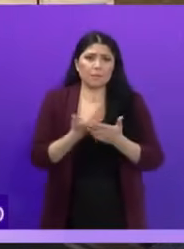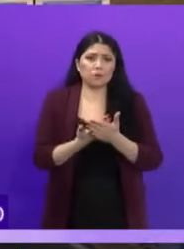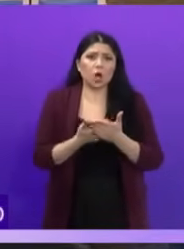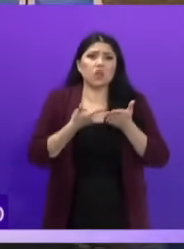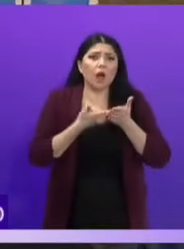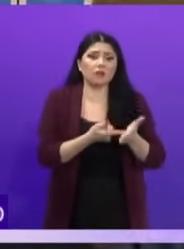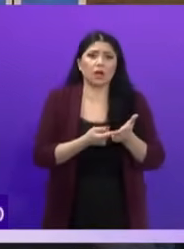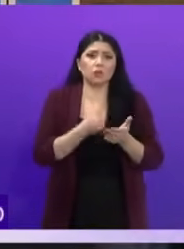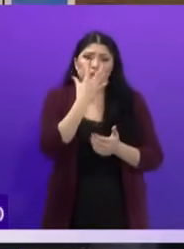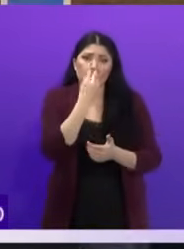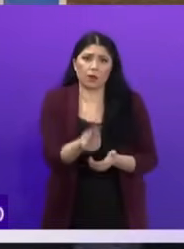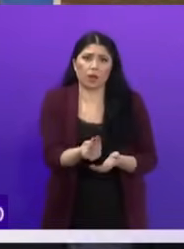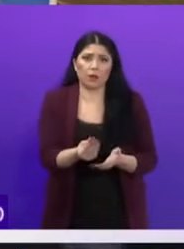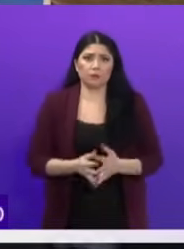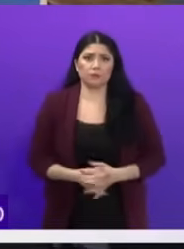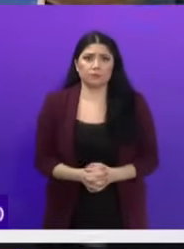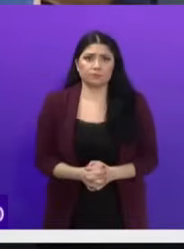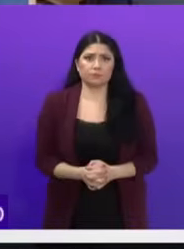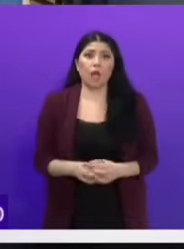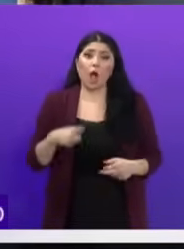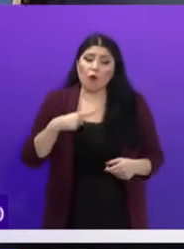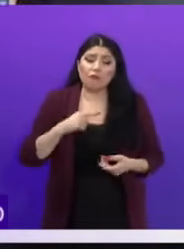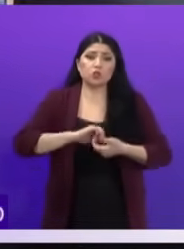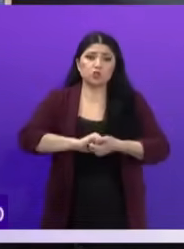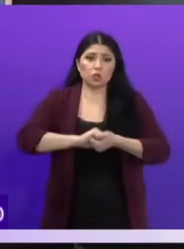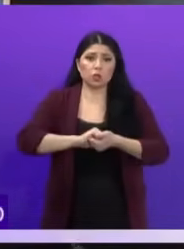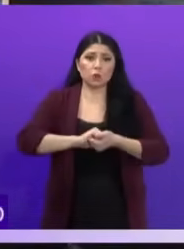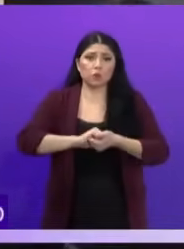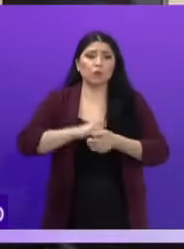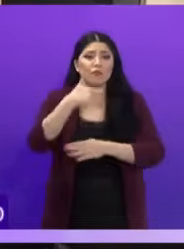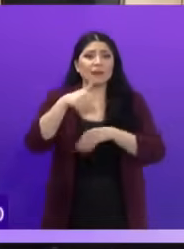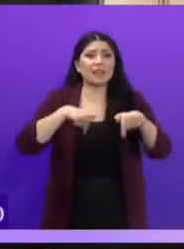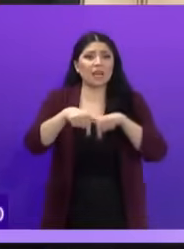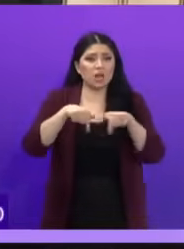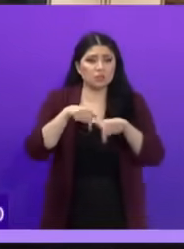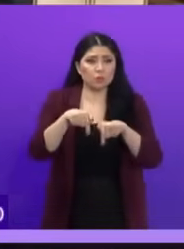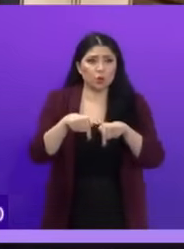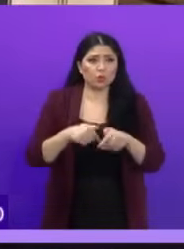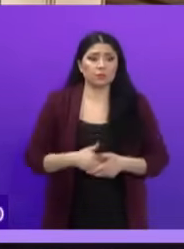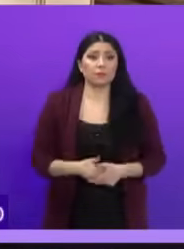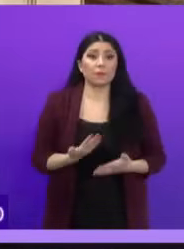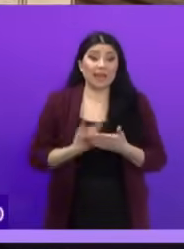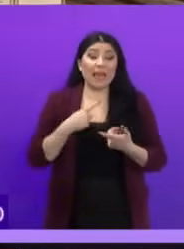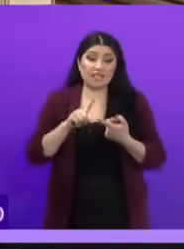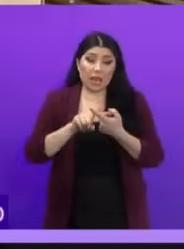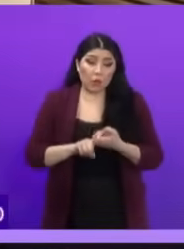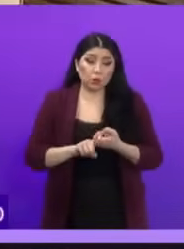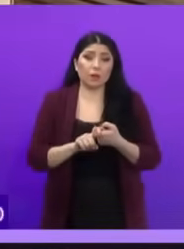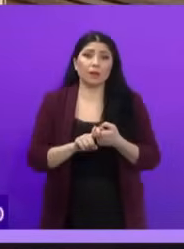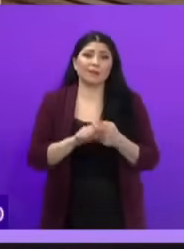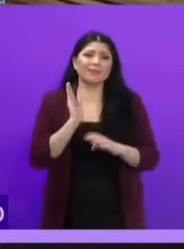manifeste supărarea. Au fost solidari cu transportatorii pentru că există o legătură directă între